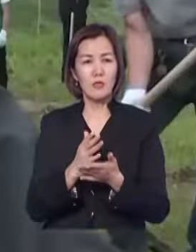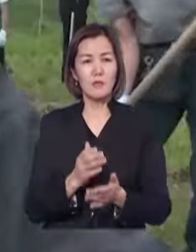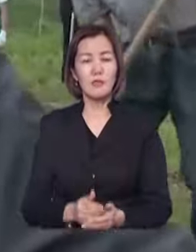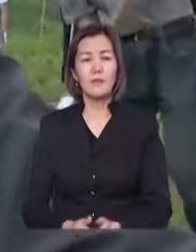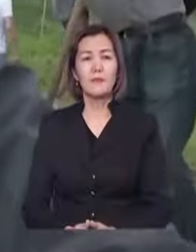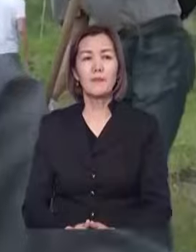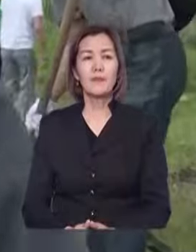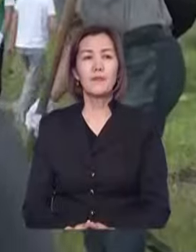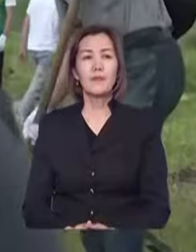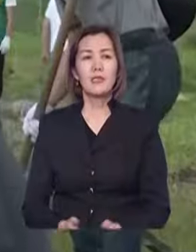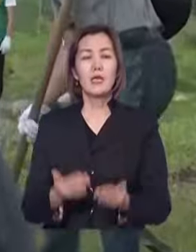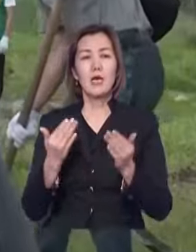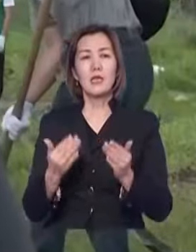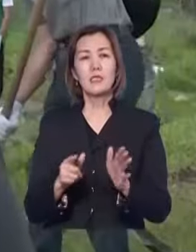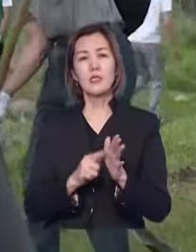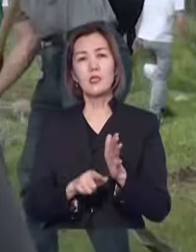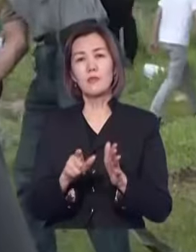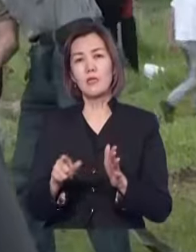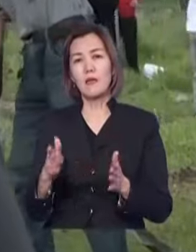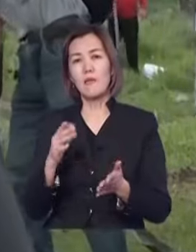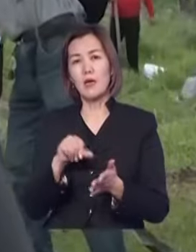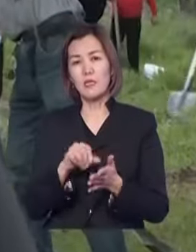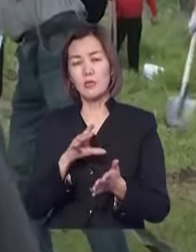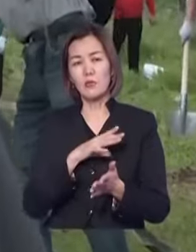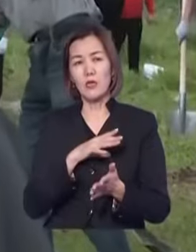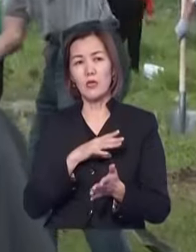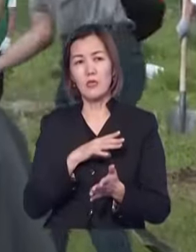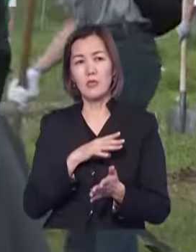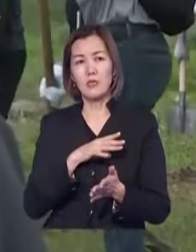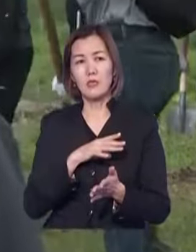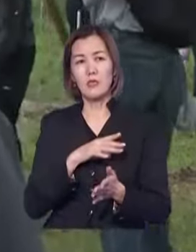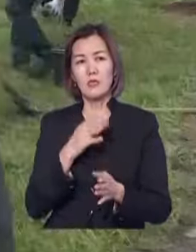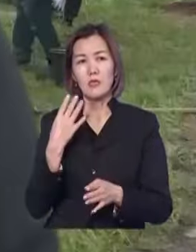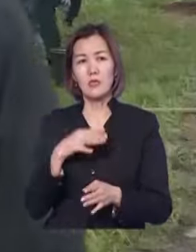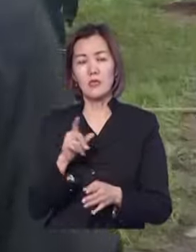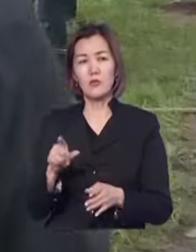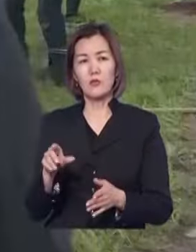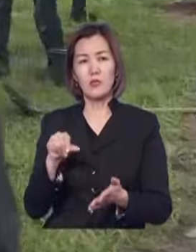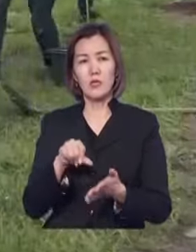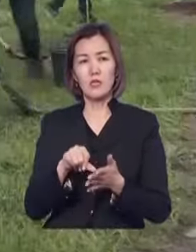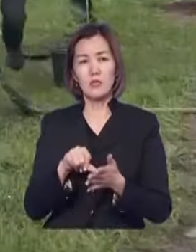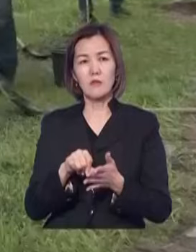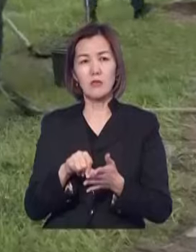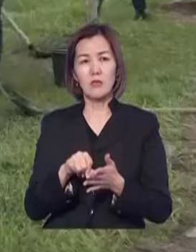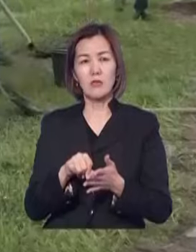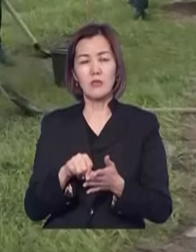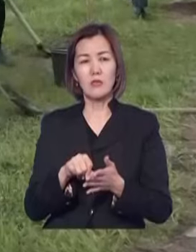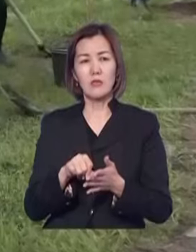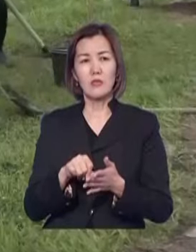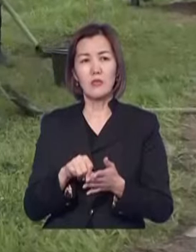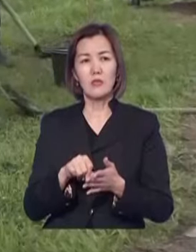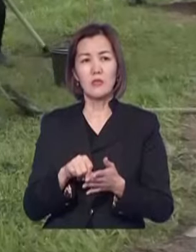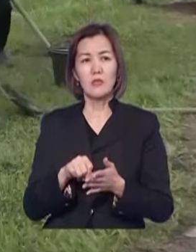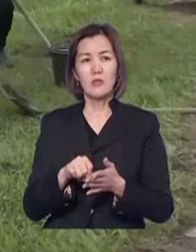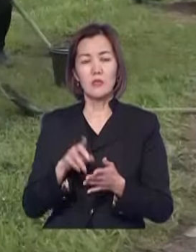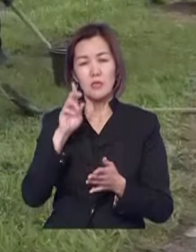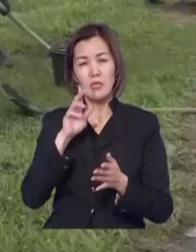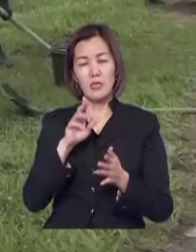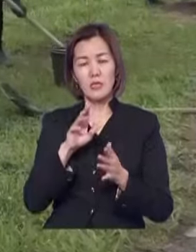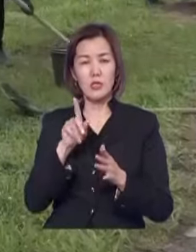Бізден дәл қазір 70 кісі бар, мында жүріп жатқан 70 құрылысшы бар, соның 40-ы осында. Бұл кәнеке жақсы ғой, бұл елдің дамуының